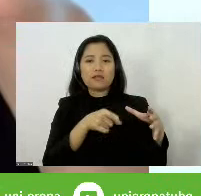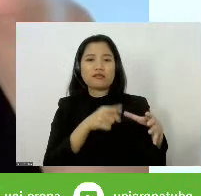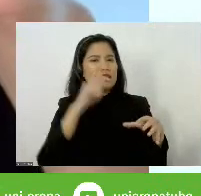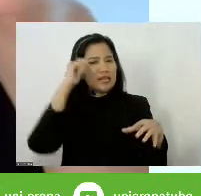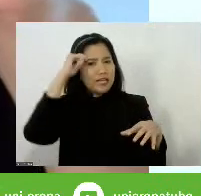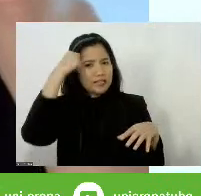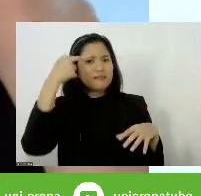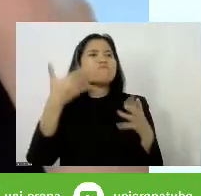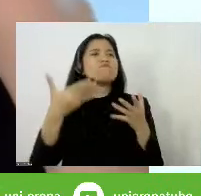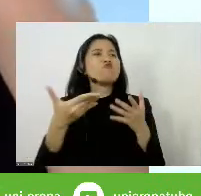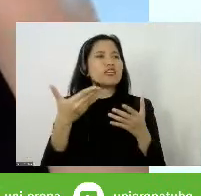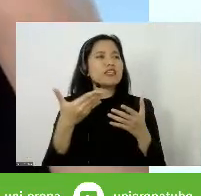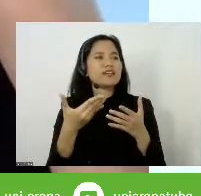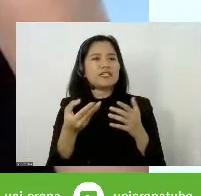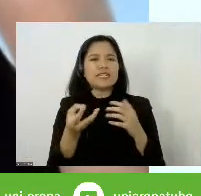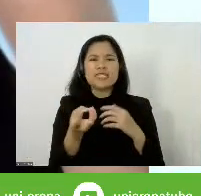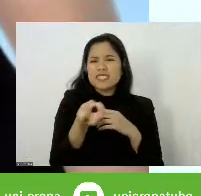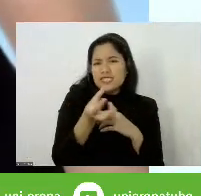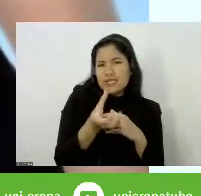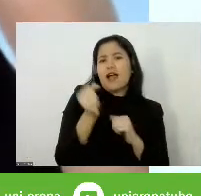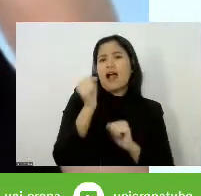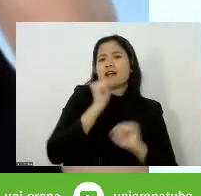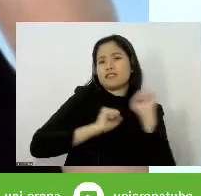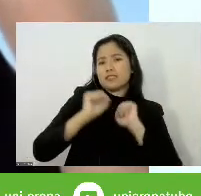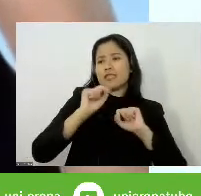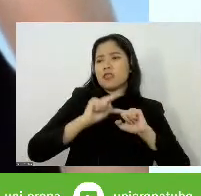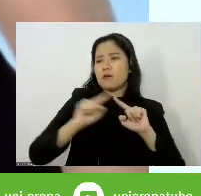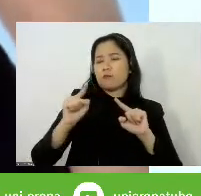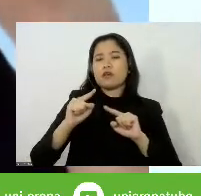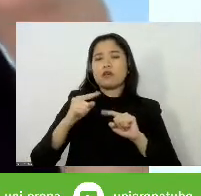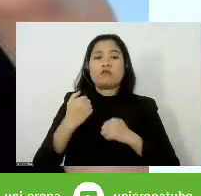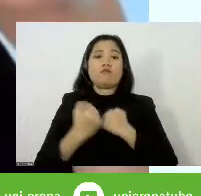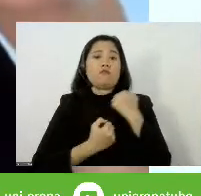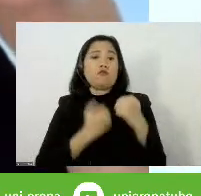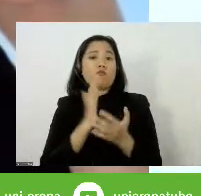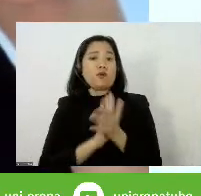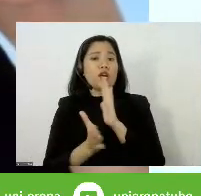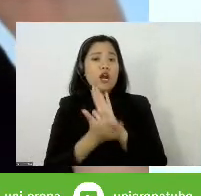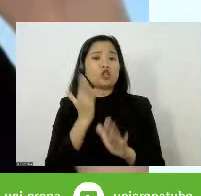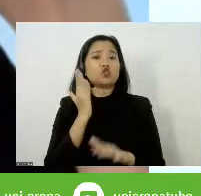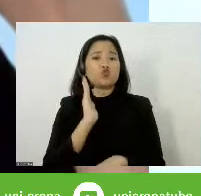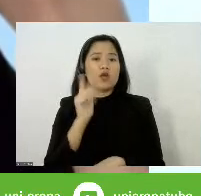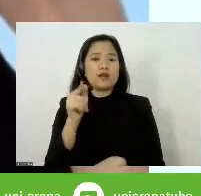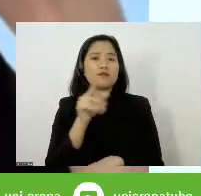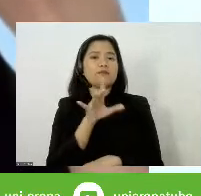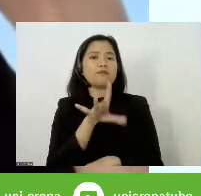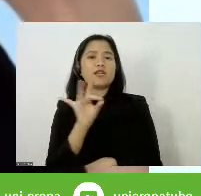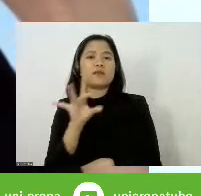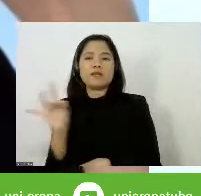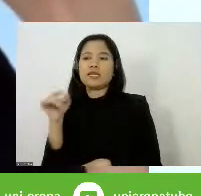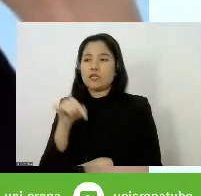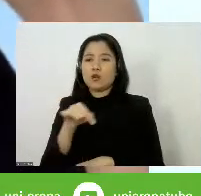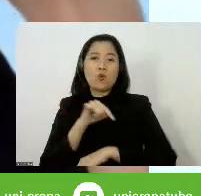yang mungkin udah pernah temen-temen lakuin boleh ini dipilih aja kira-kira yang mana dari sekarang kita kasih waktu 2 menit